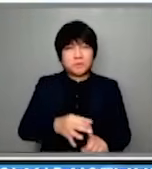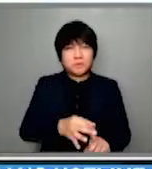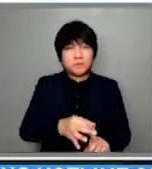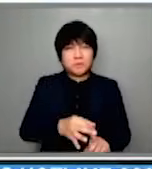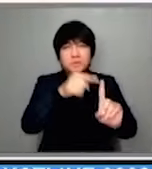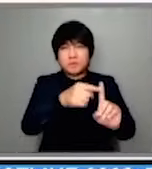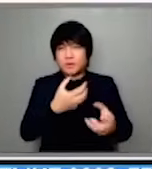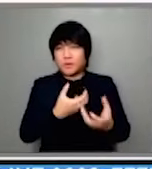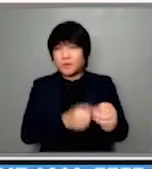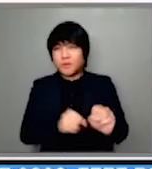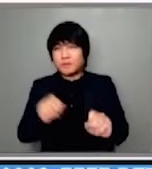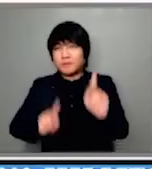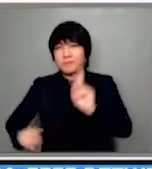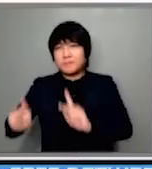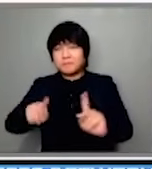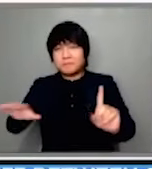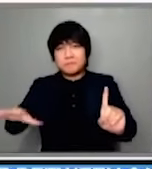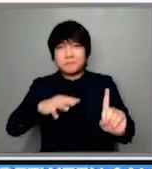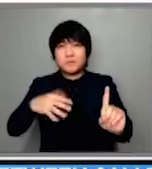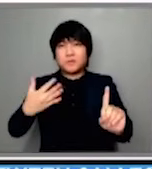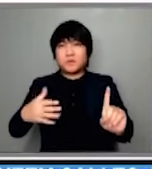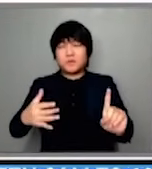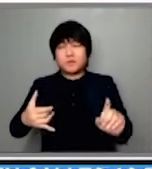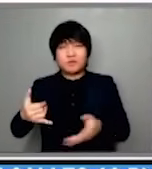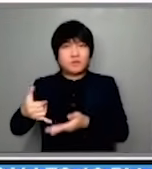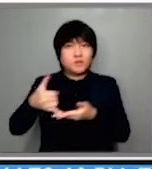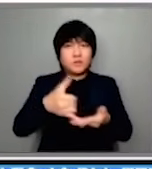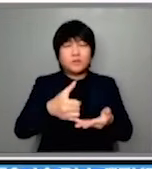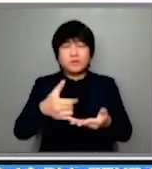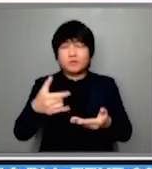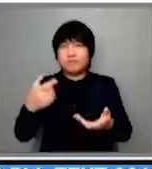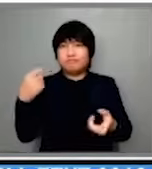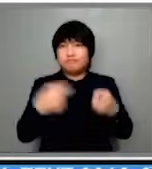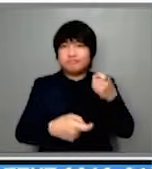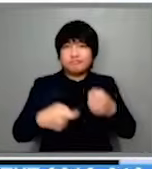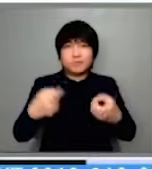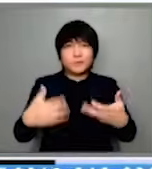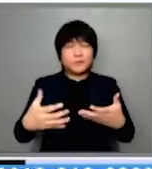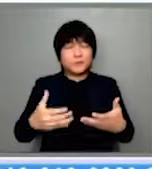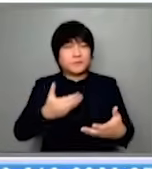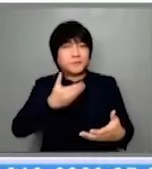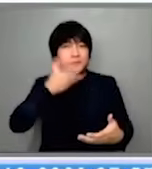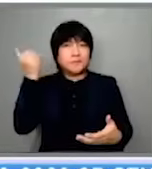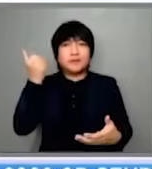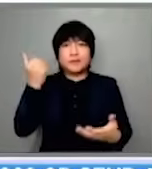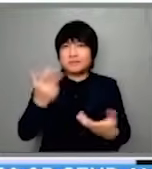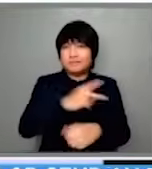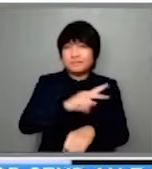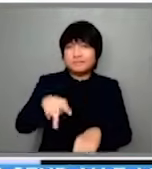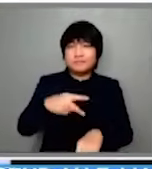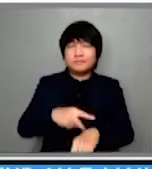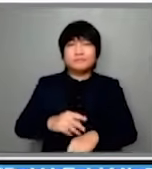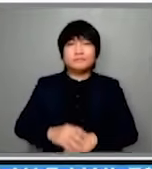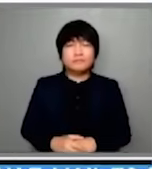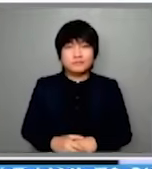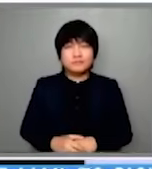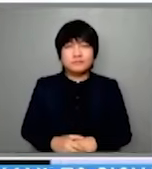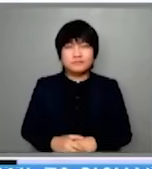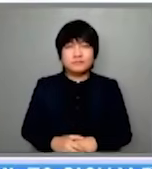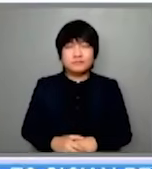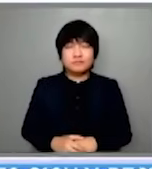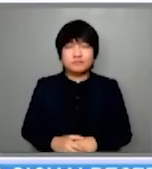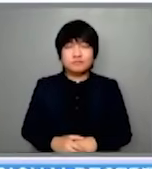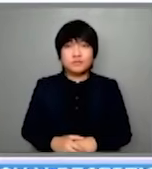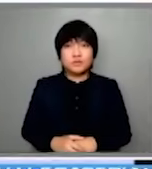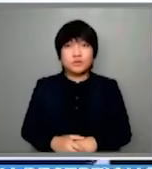pinakapinagkakatiwalaan, at most awarded multimedia network sa Pilipinas. Hindi ito magiging posible kung wala ang tatlong